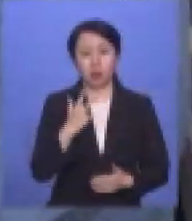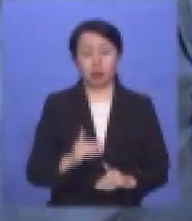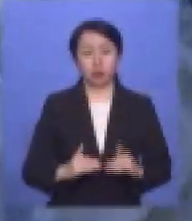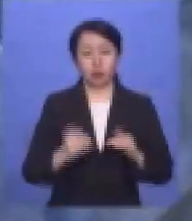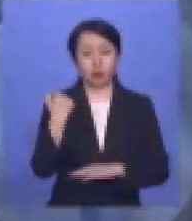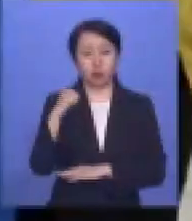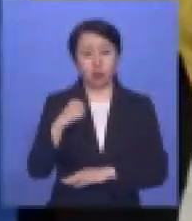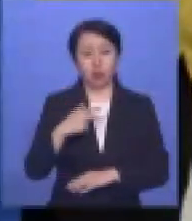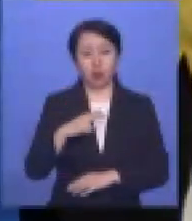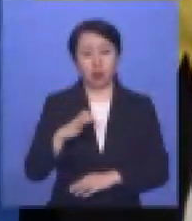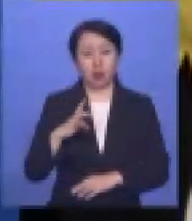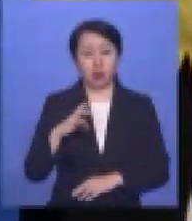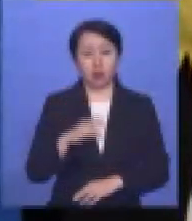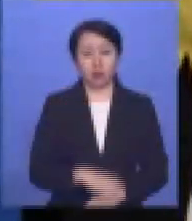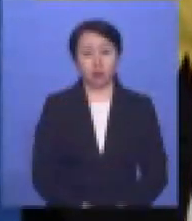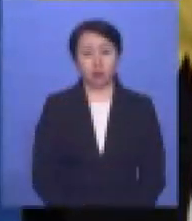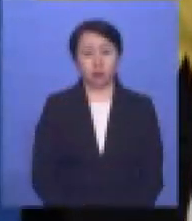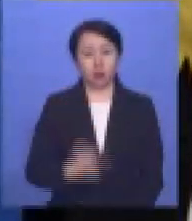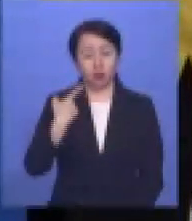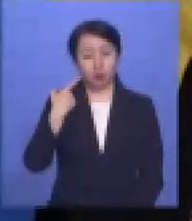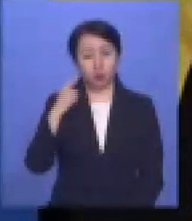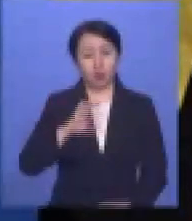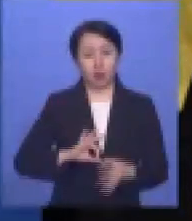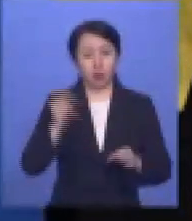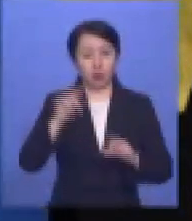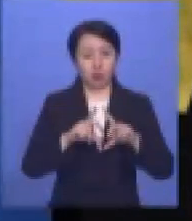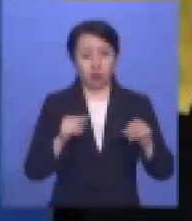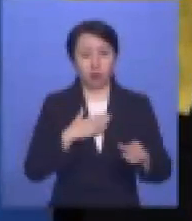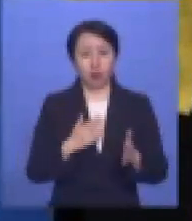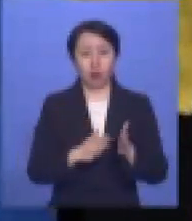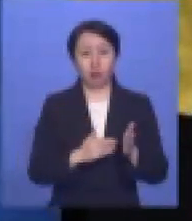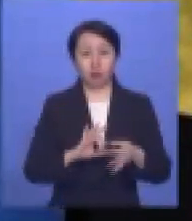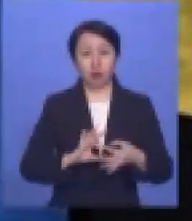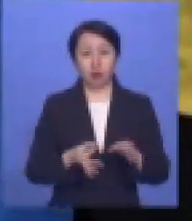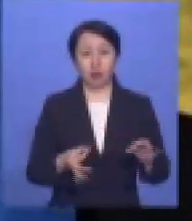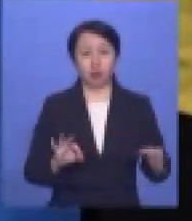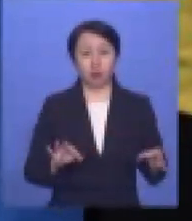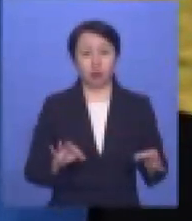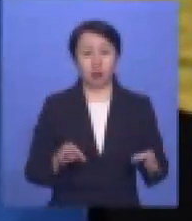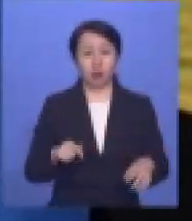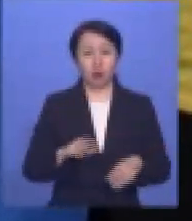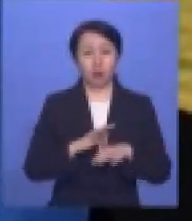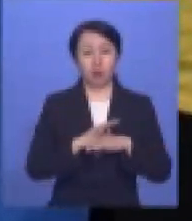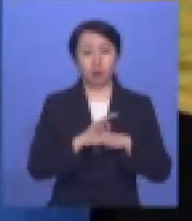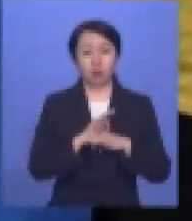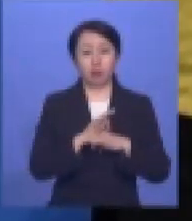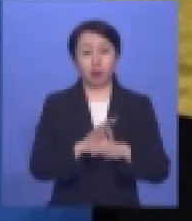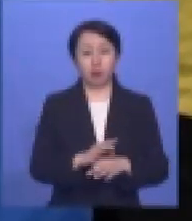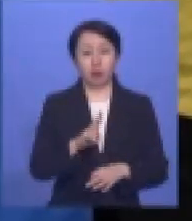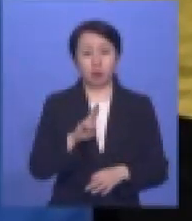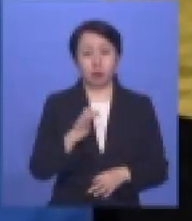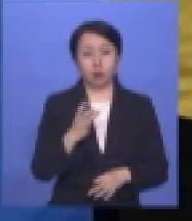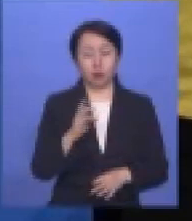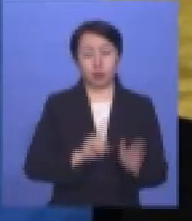тура и выиграла Грант узнал Я в Олимпиаде в школе Меня позвали на олимпиаду она проходила у нас